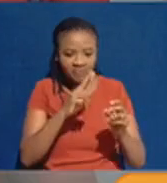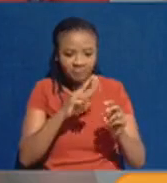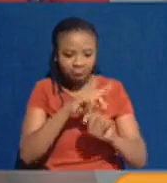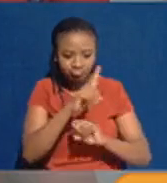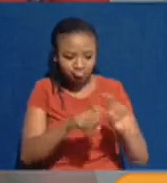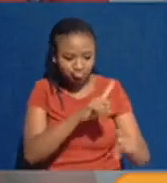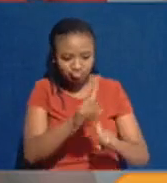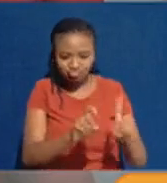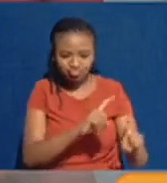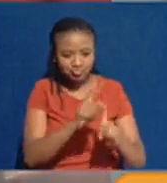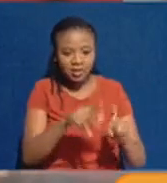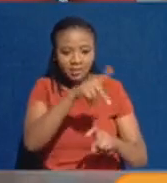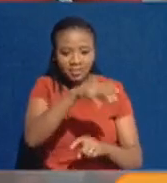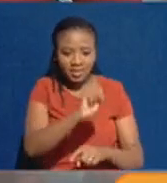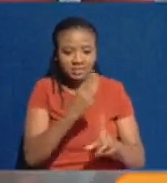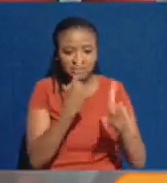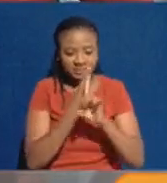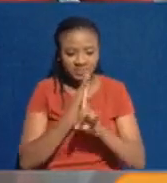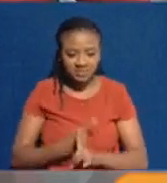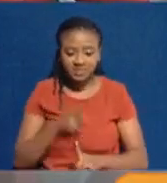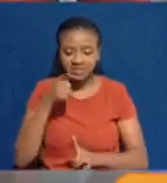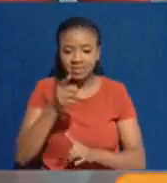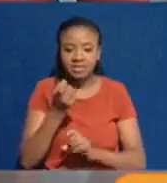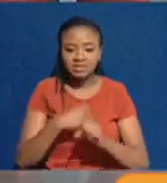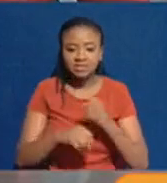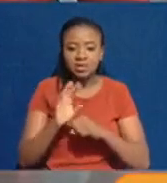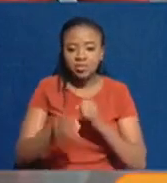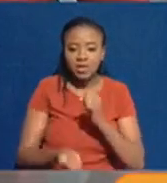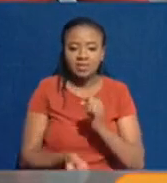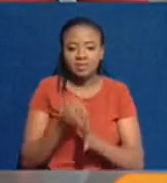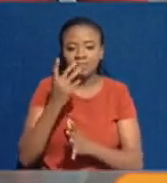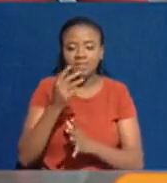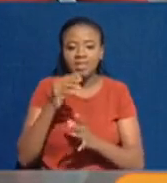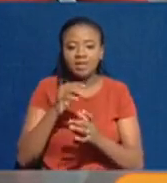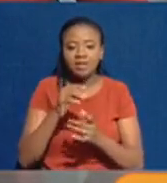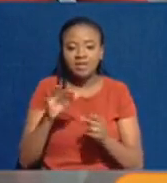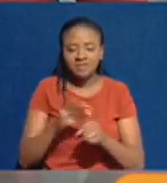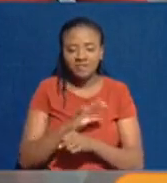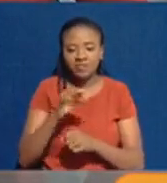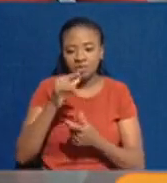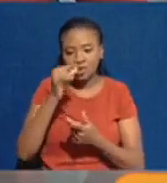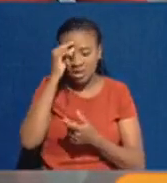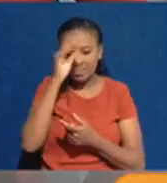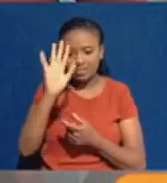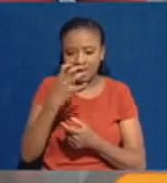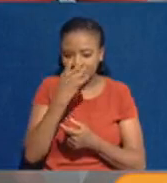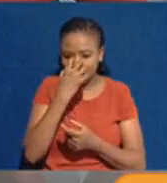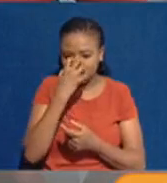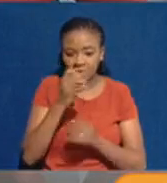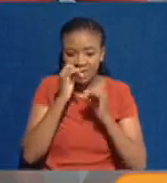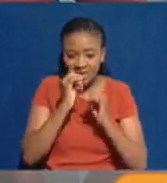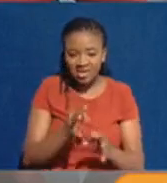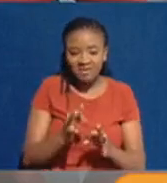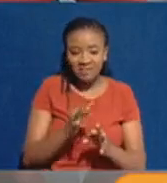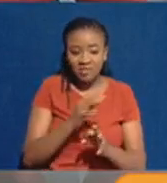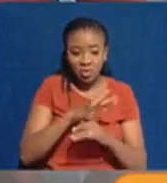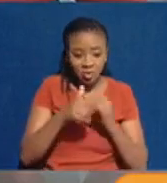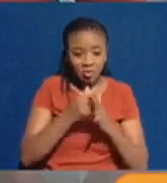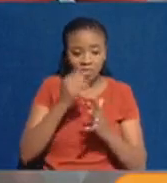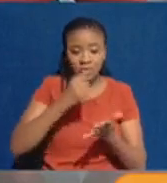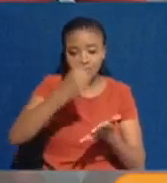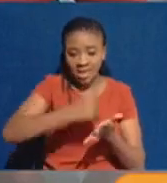wizara mbalimbali. Na shughuli hiyo itafanikisha kubuniwa kikamilifu kwa serikali ya Rais William Ruto iwapo wote walioteuliwa wataidhinishwa na bunge la